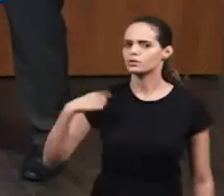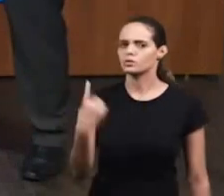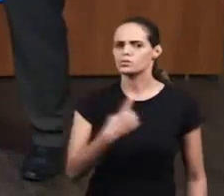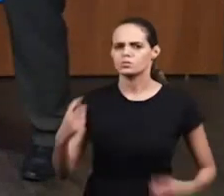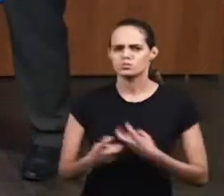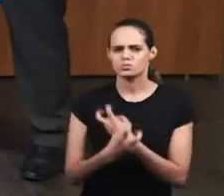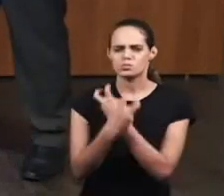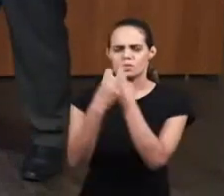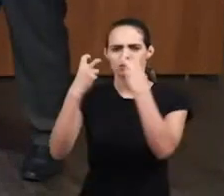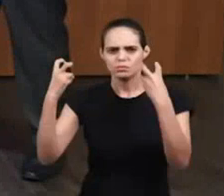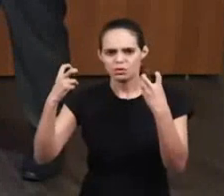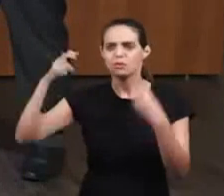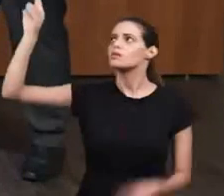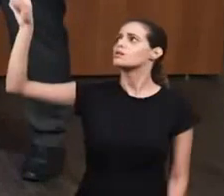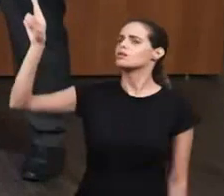seinen Ohren.